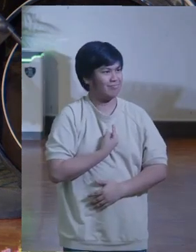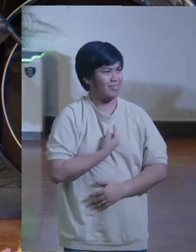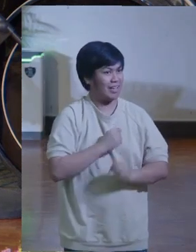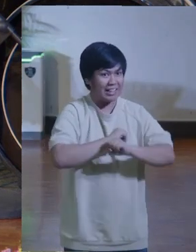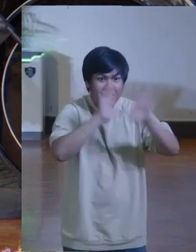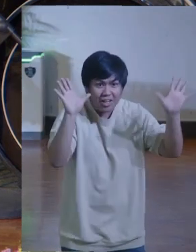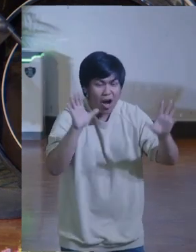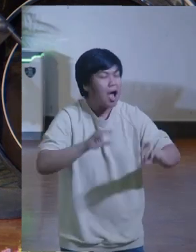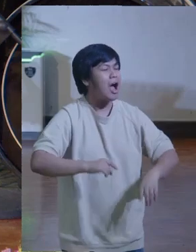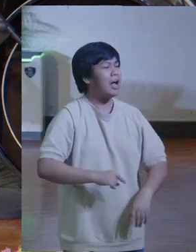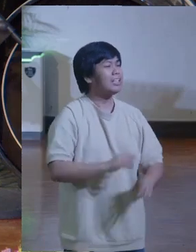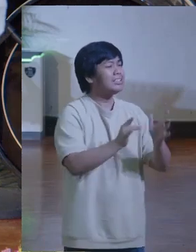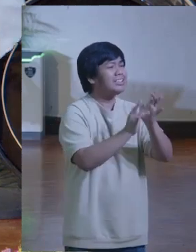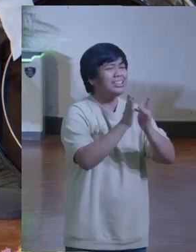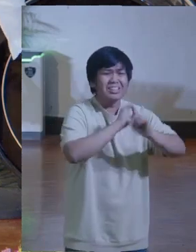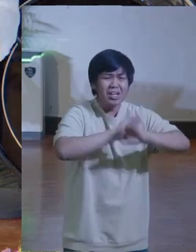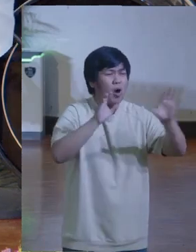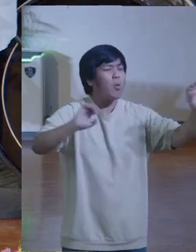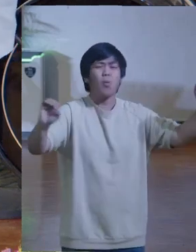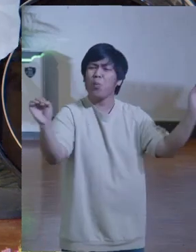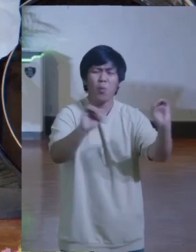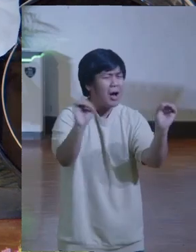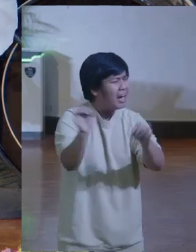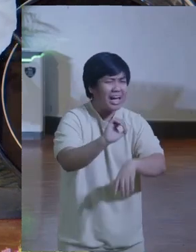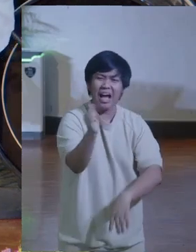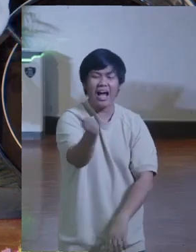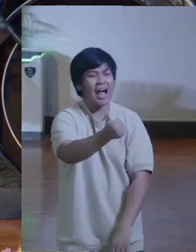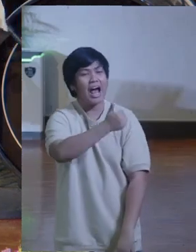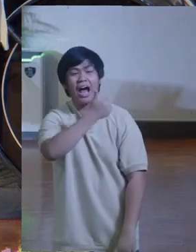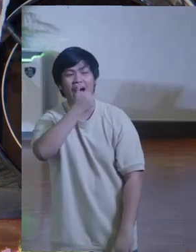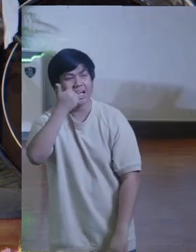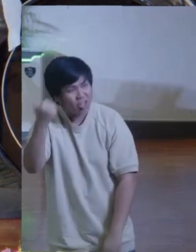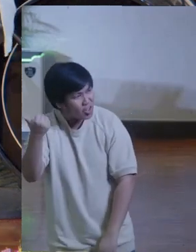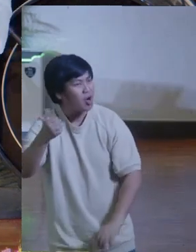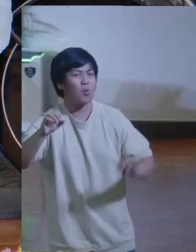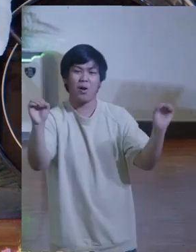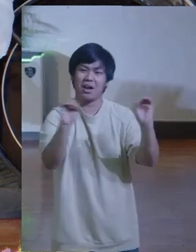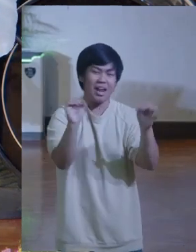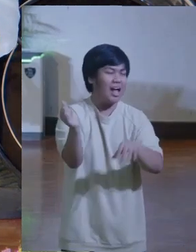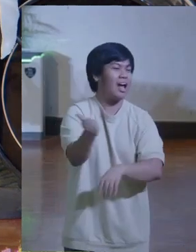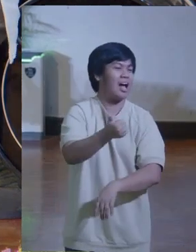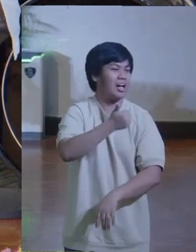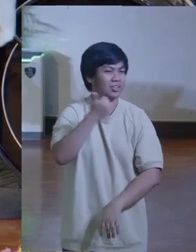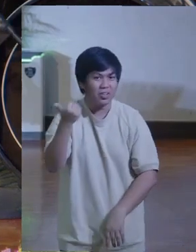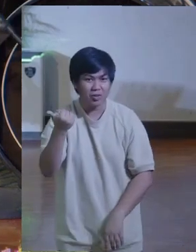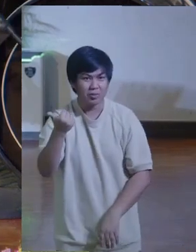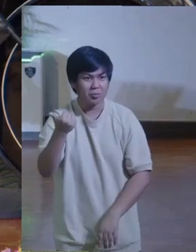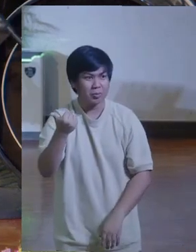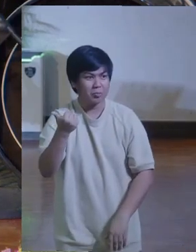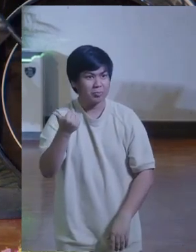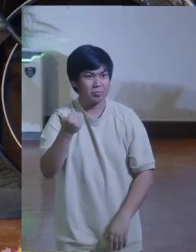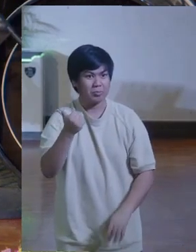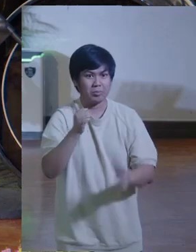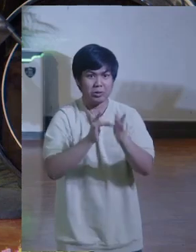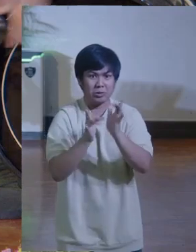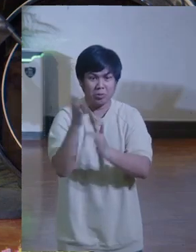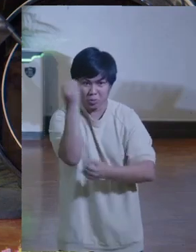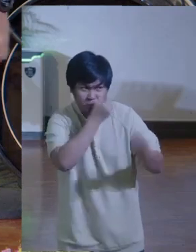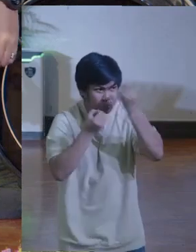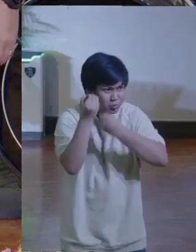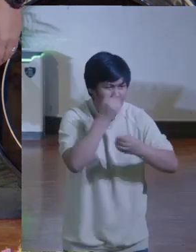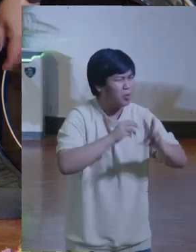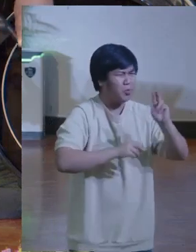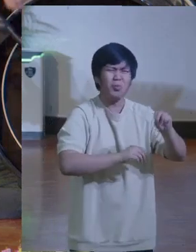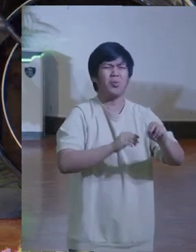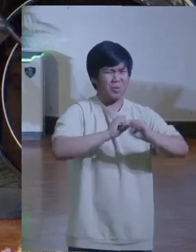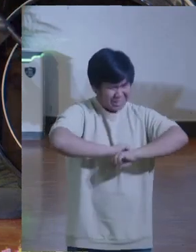one? Ano ibig sabihin ng no one? Walang iba. To the exclusion of all.